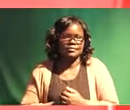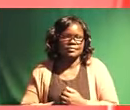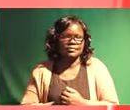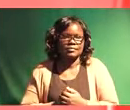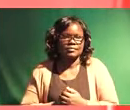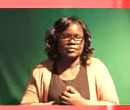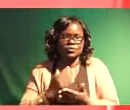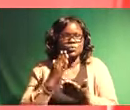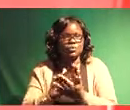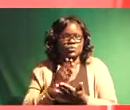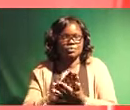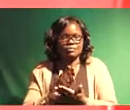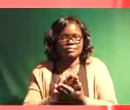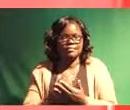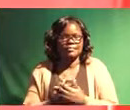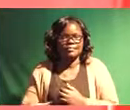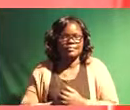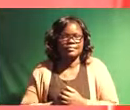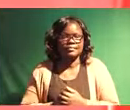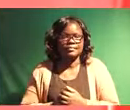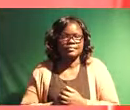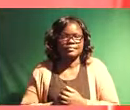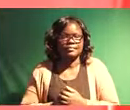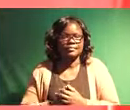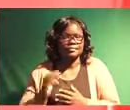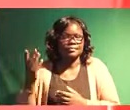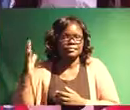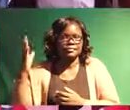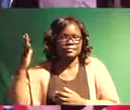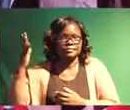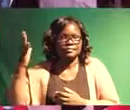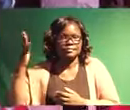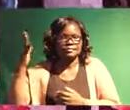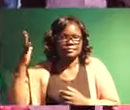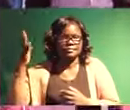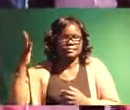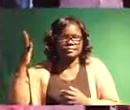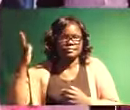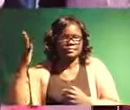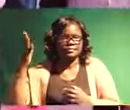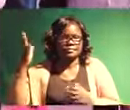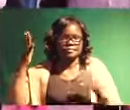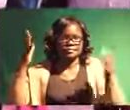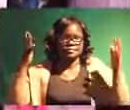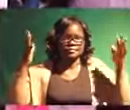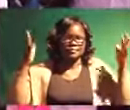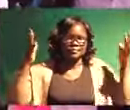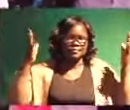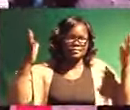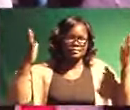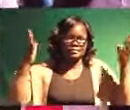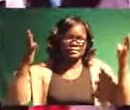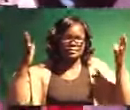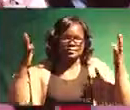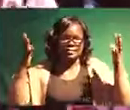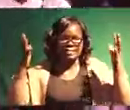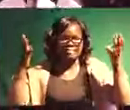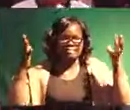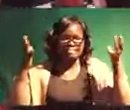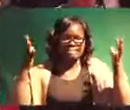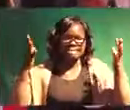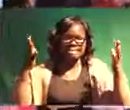Si ni kweli? Hebu inua mkono upige makofi mheshimiwa rais ayue alifika Kaelo.